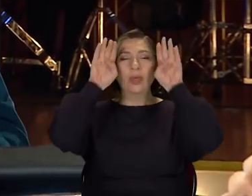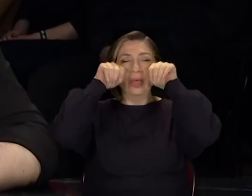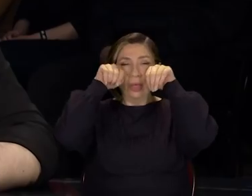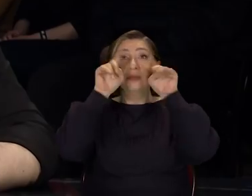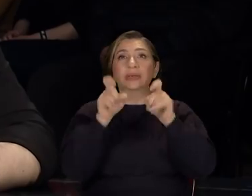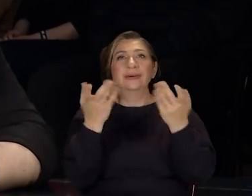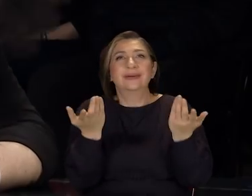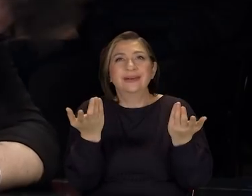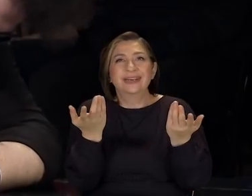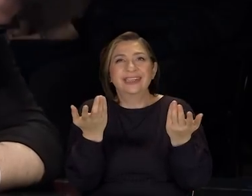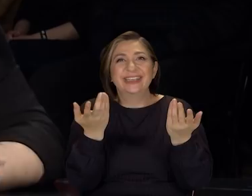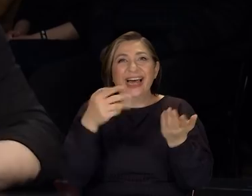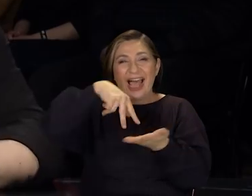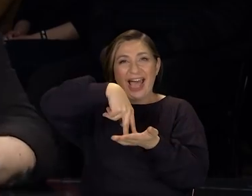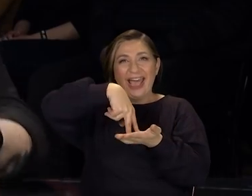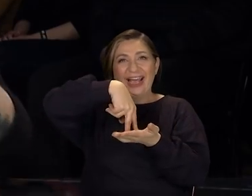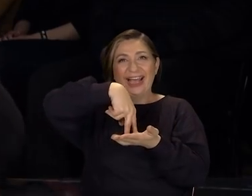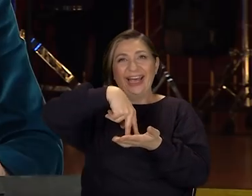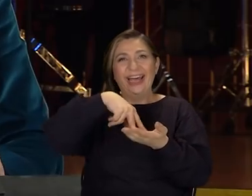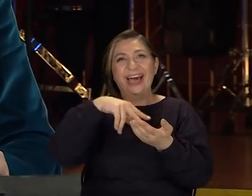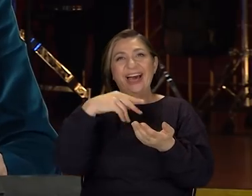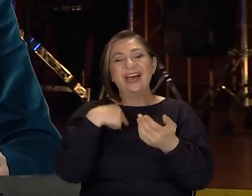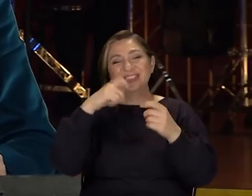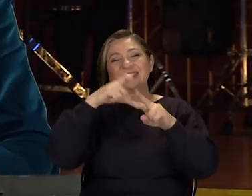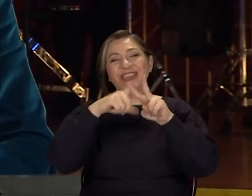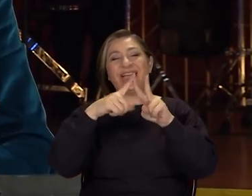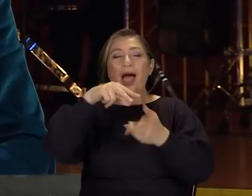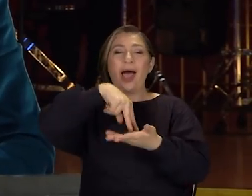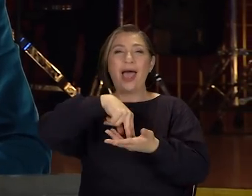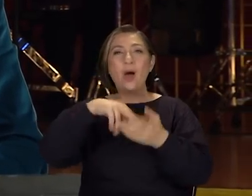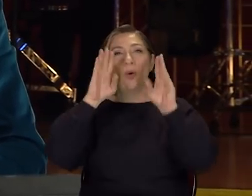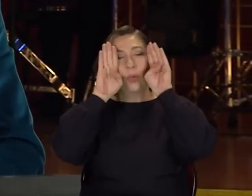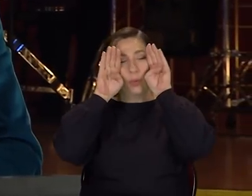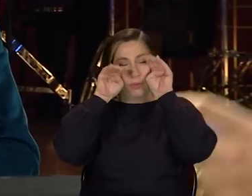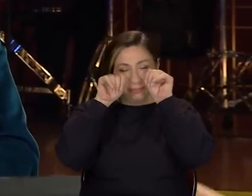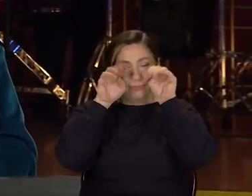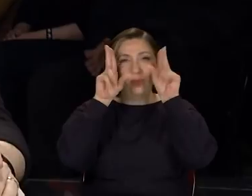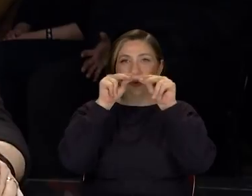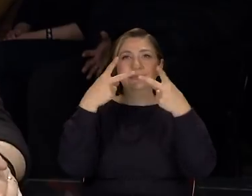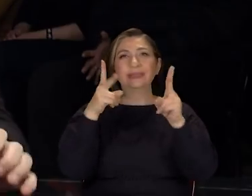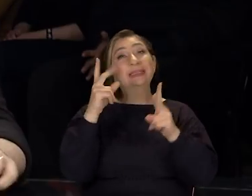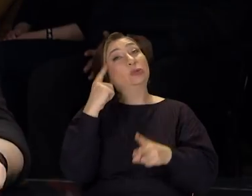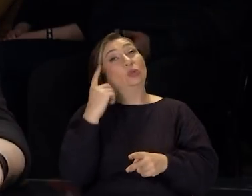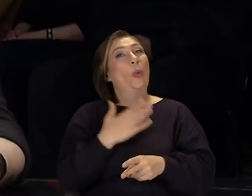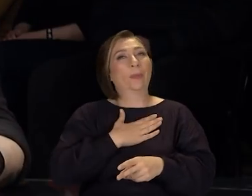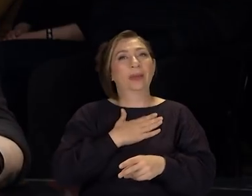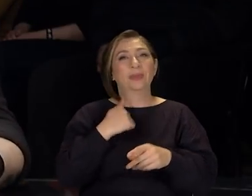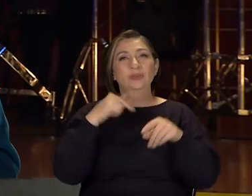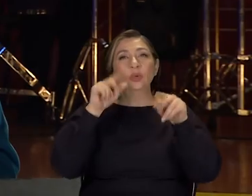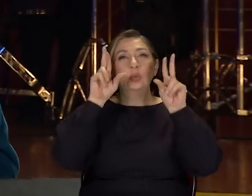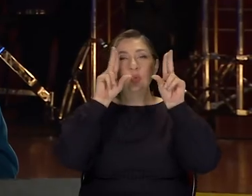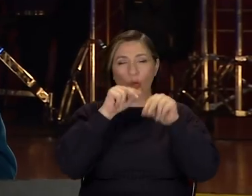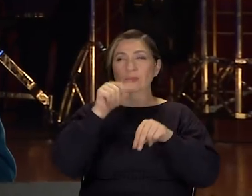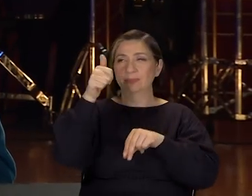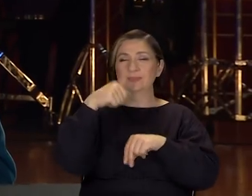uyuyorsun? Ayakta da bir. Bana Can Gox ayakta da uyuyabilir gibi geliyor yani. Ben şimdi uykuya